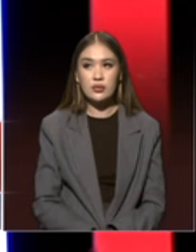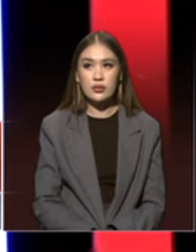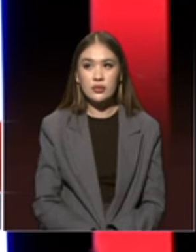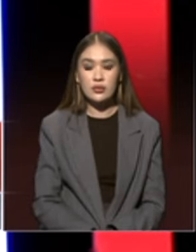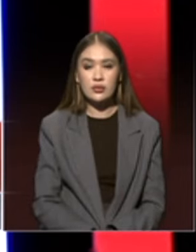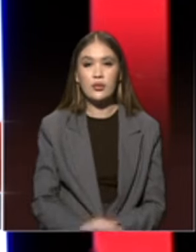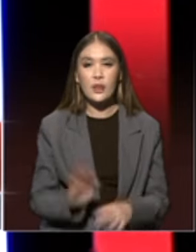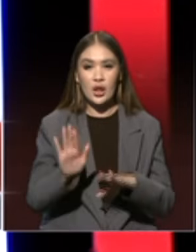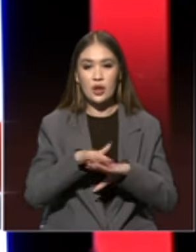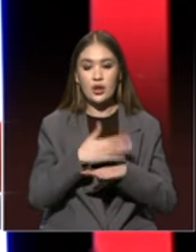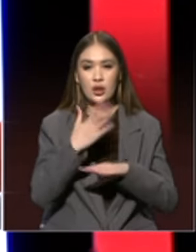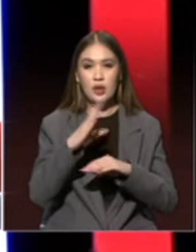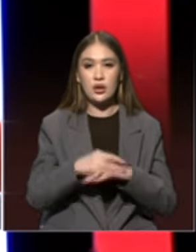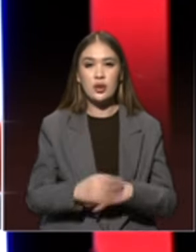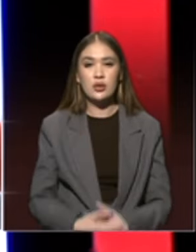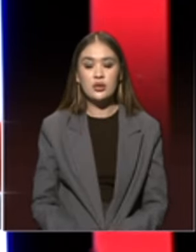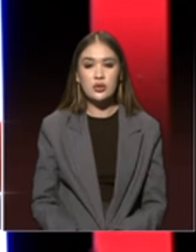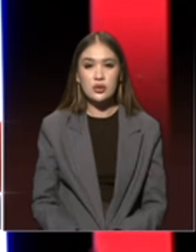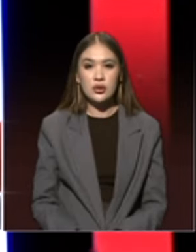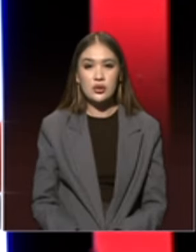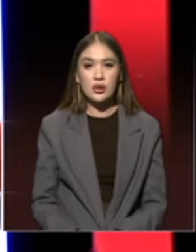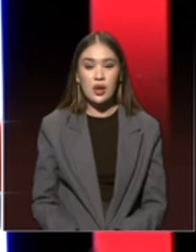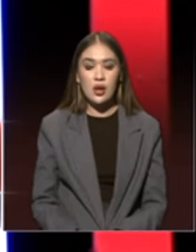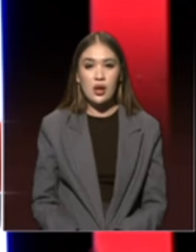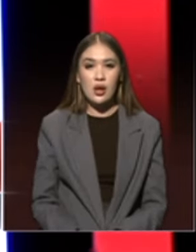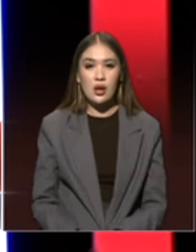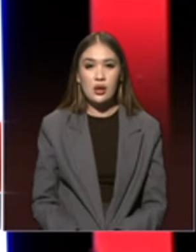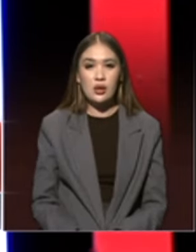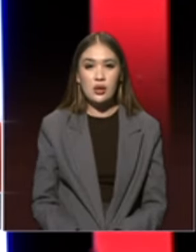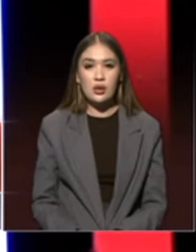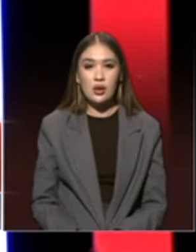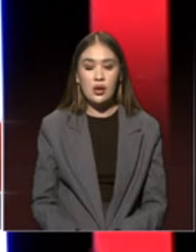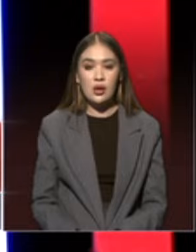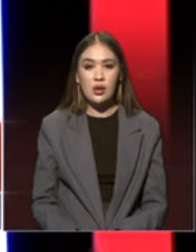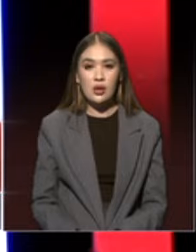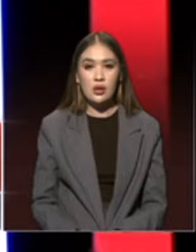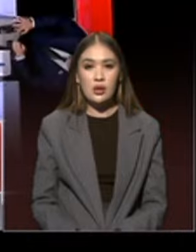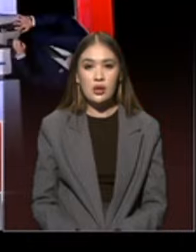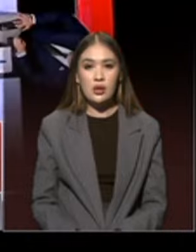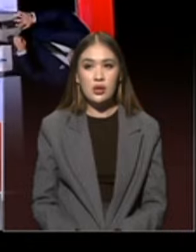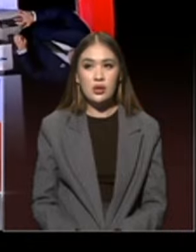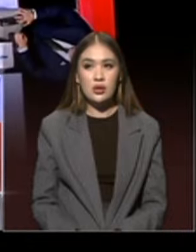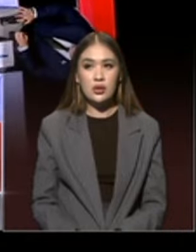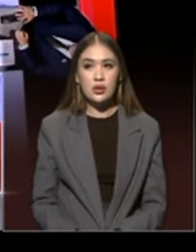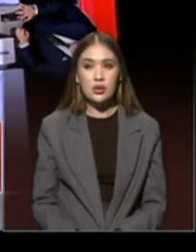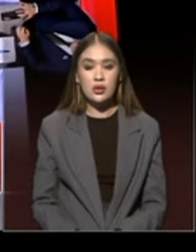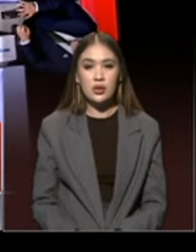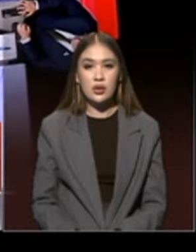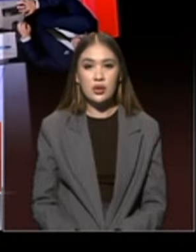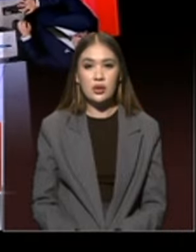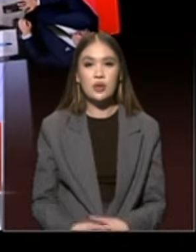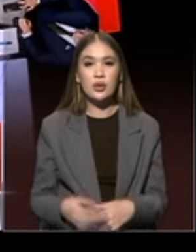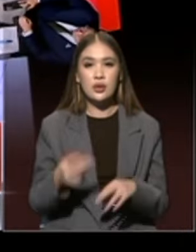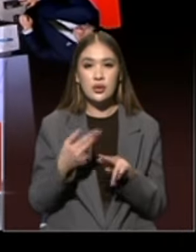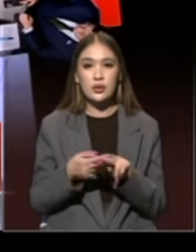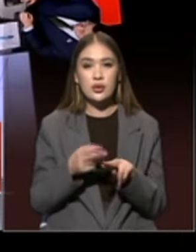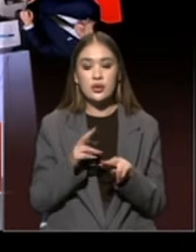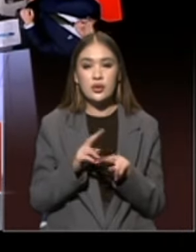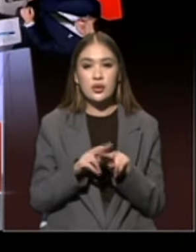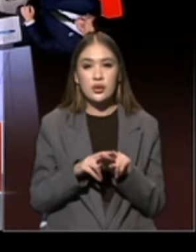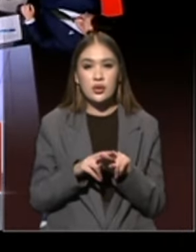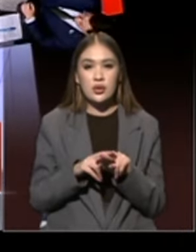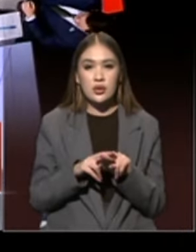Кеш жарық. Саламатсыз ба? Амансыз, тыңдап тұрмыз. Мен Ақтөбе қаласының тұрғынымын.